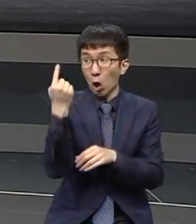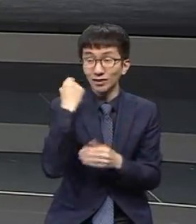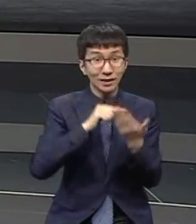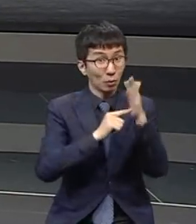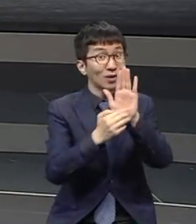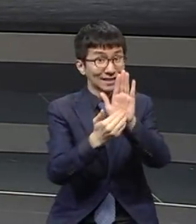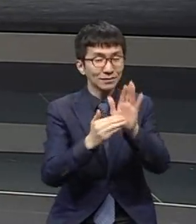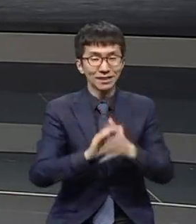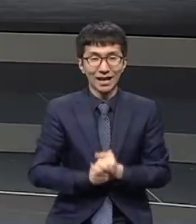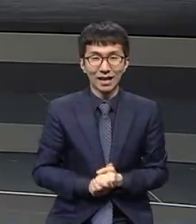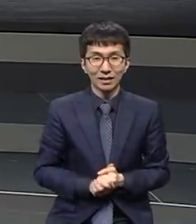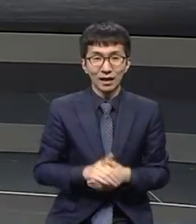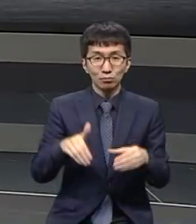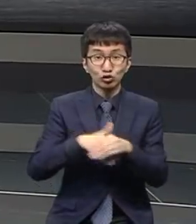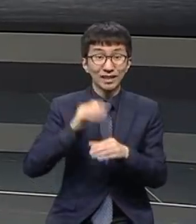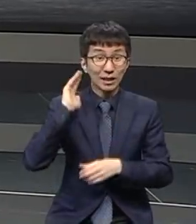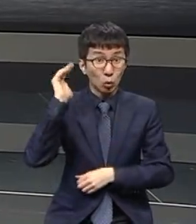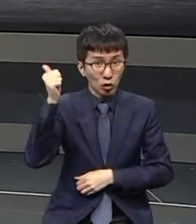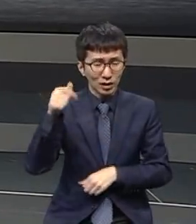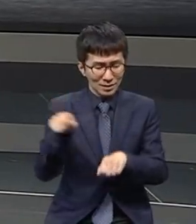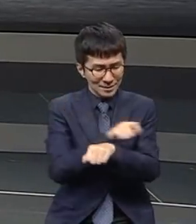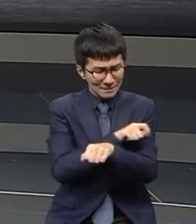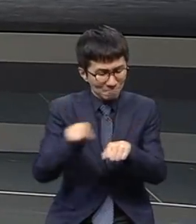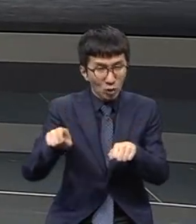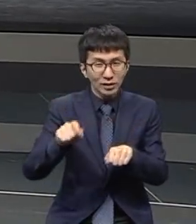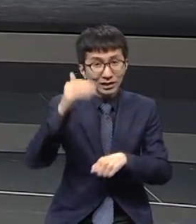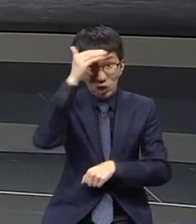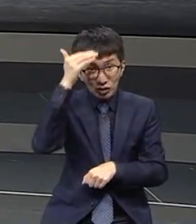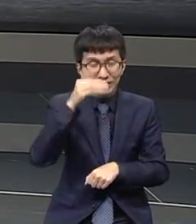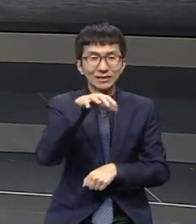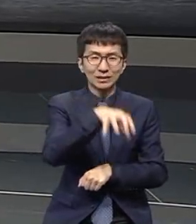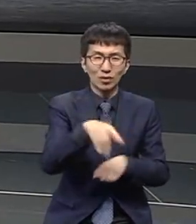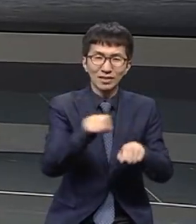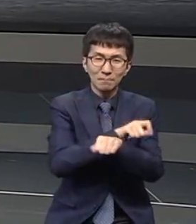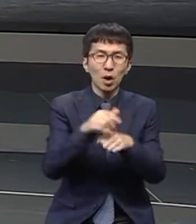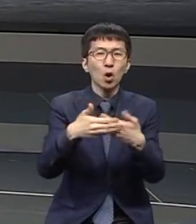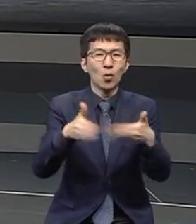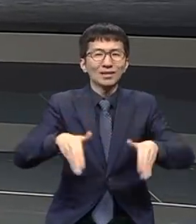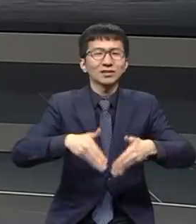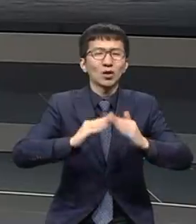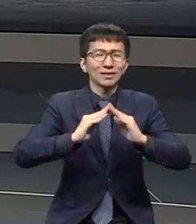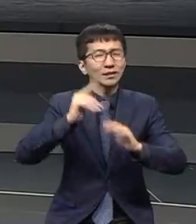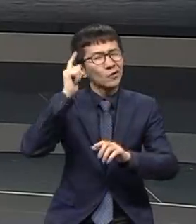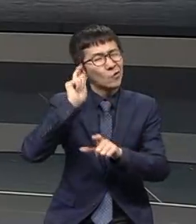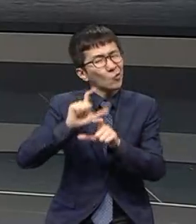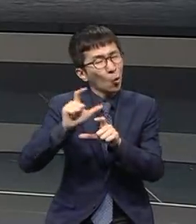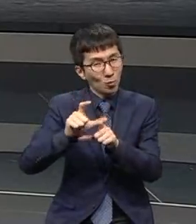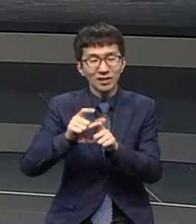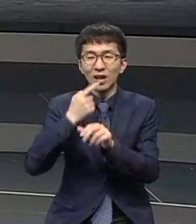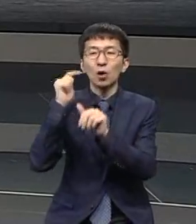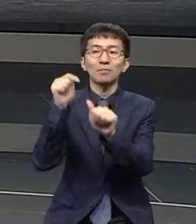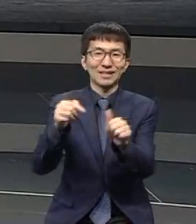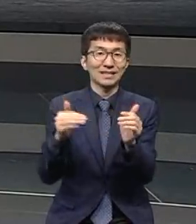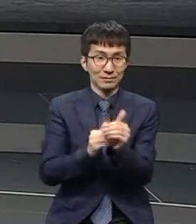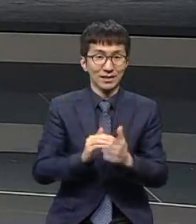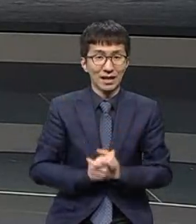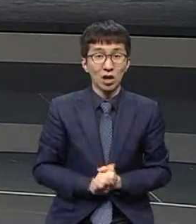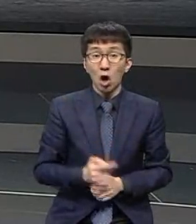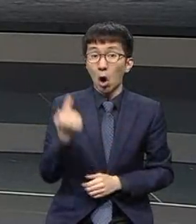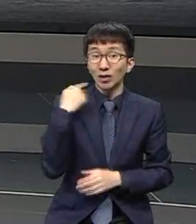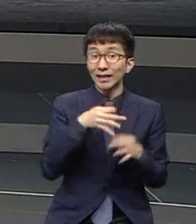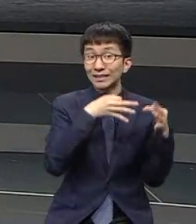어제 전해드렸습니다. 문재인 대통령은 별도의 전시실이나 특별관을 설치하는 방안을 검토하라고 지시하기도